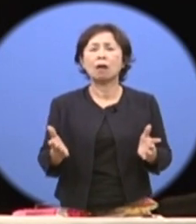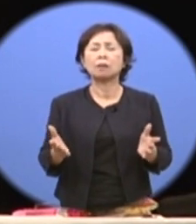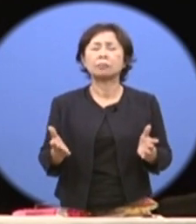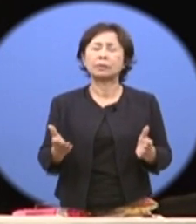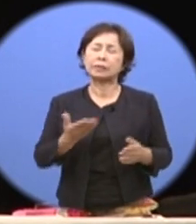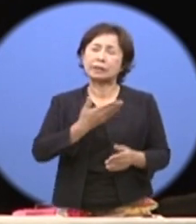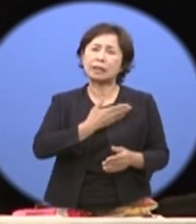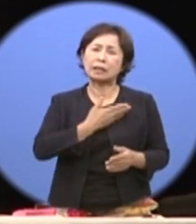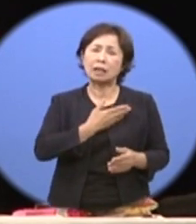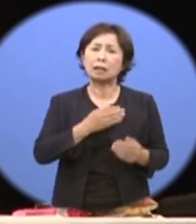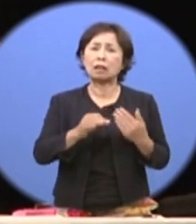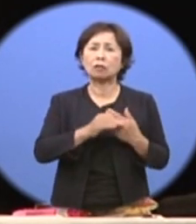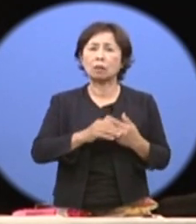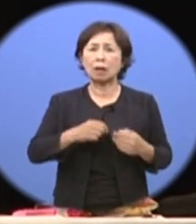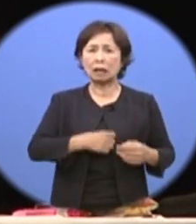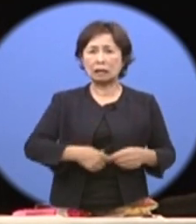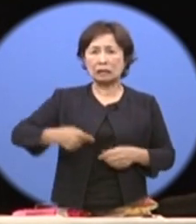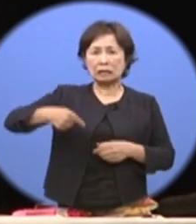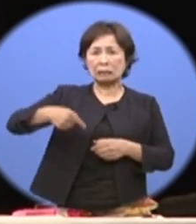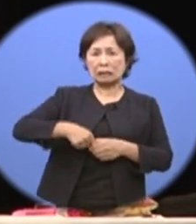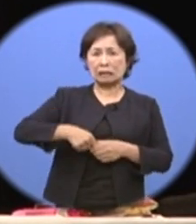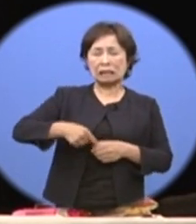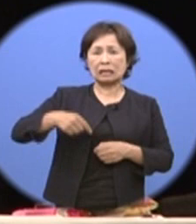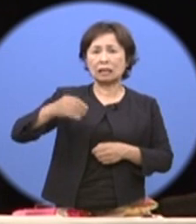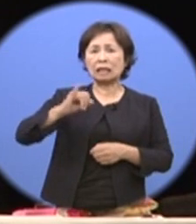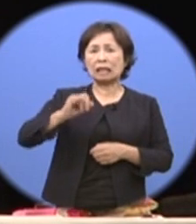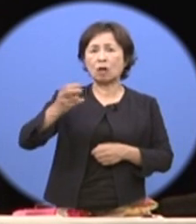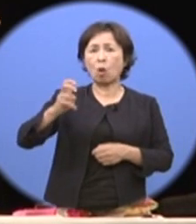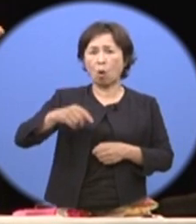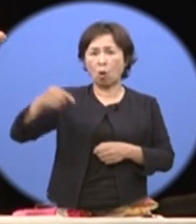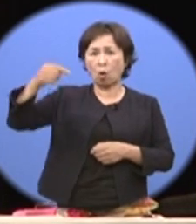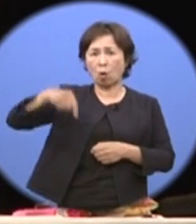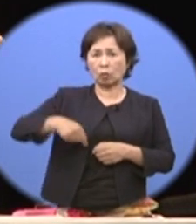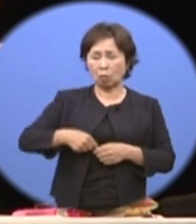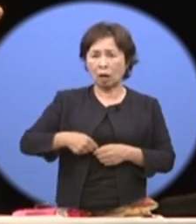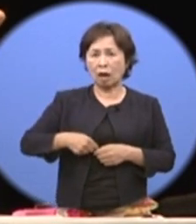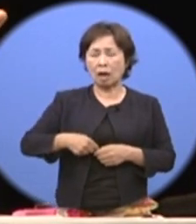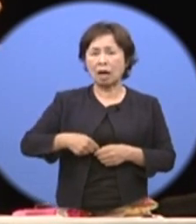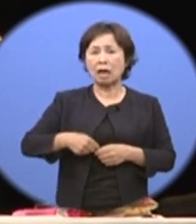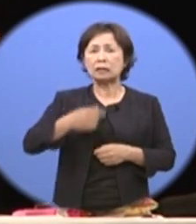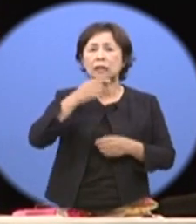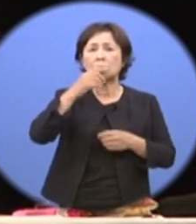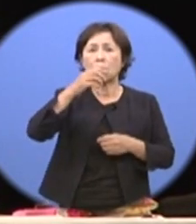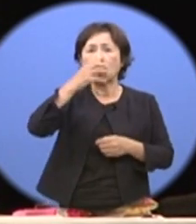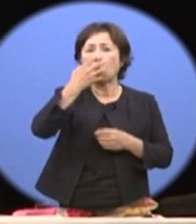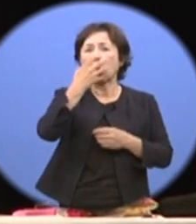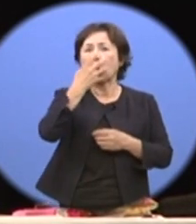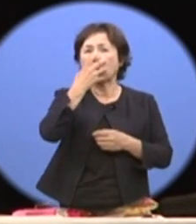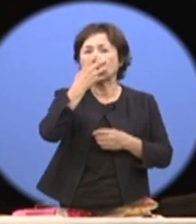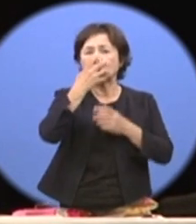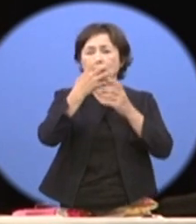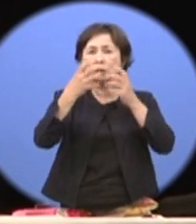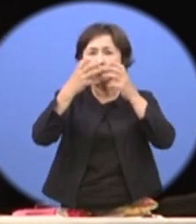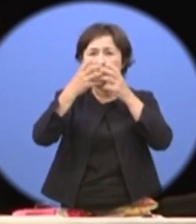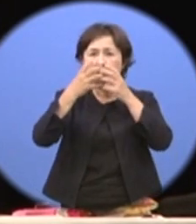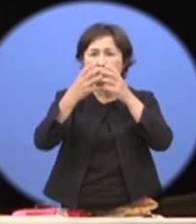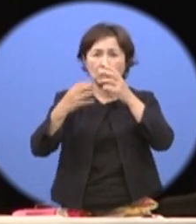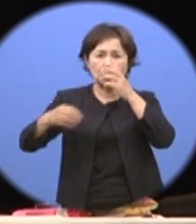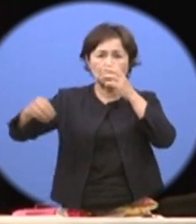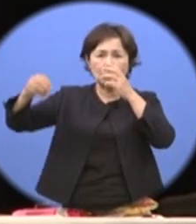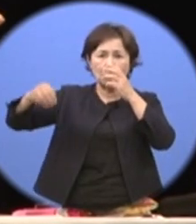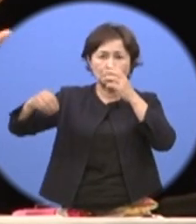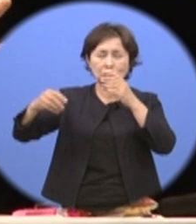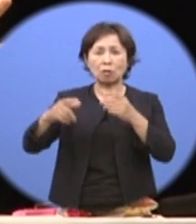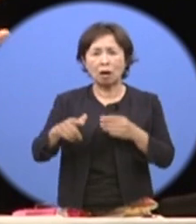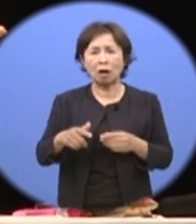なく胃ろうを作らないといけなくなったり、人工呼吸器をつけないといけなくなったり、本人の意思が分か